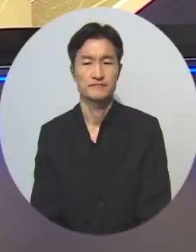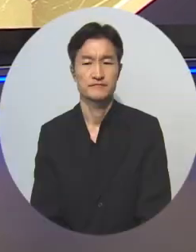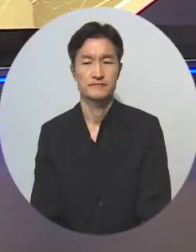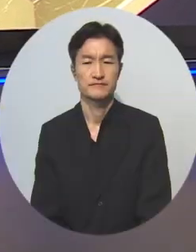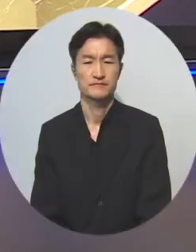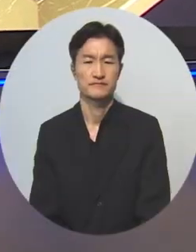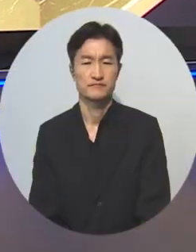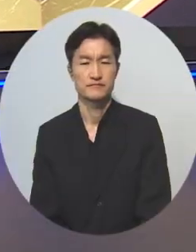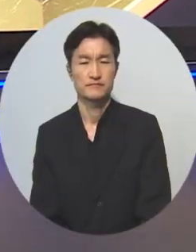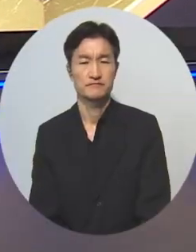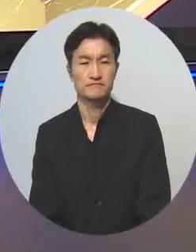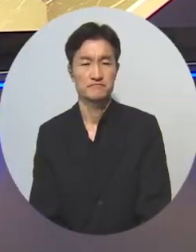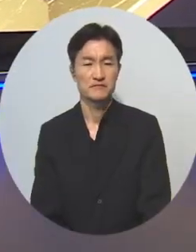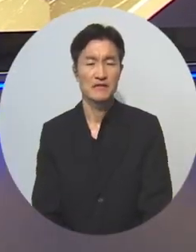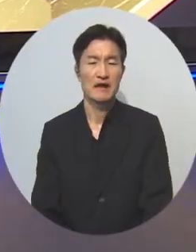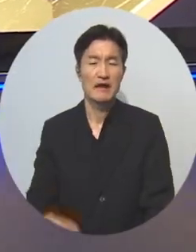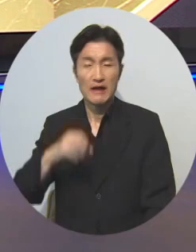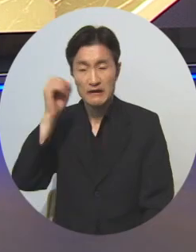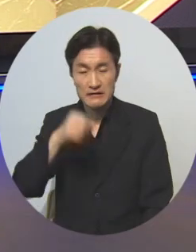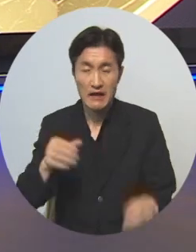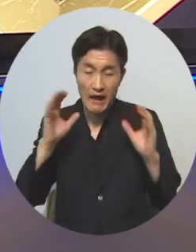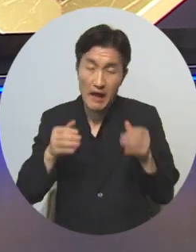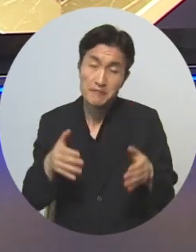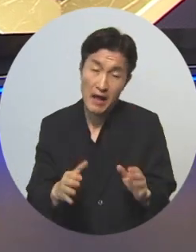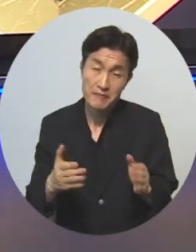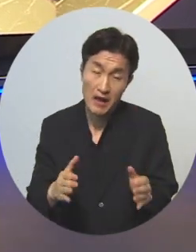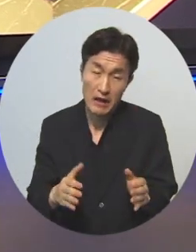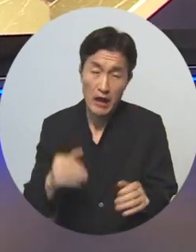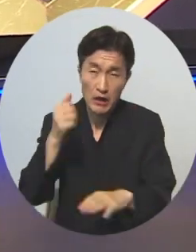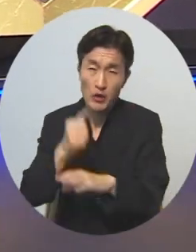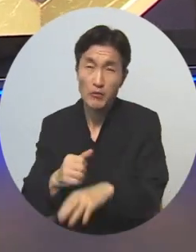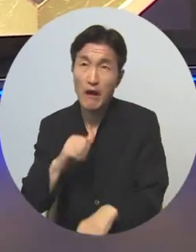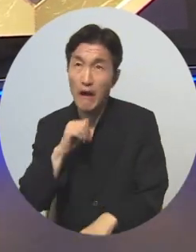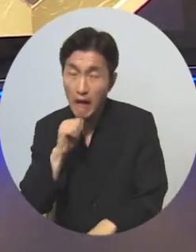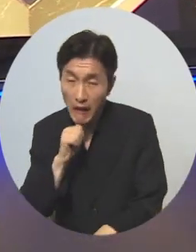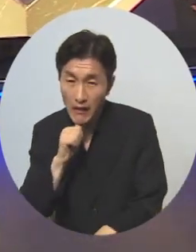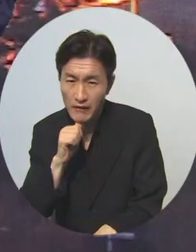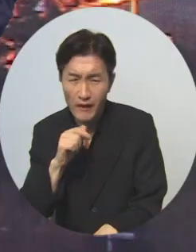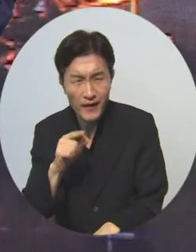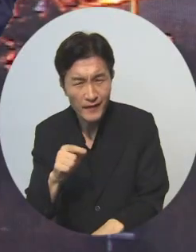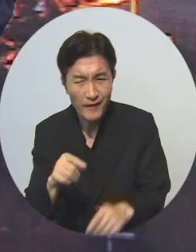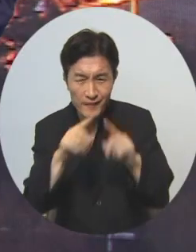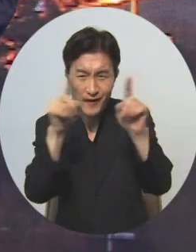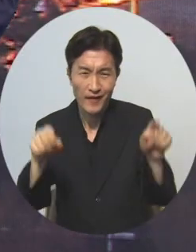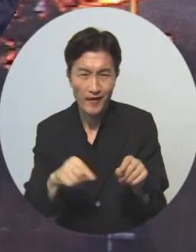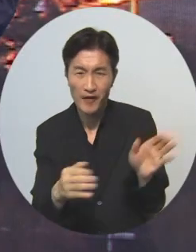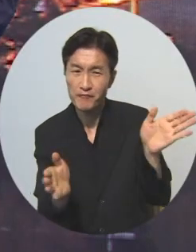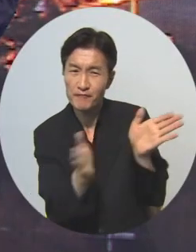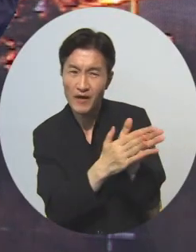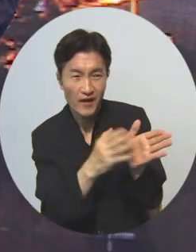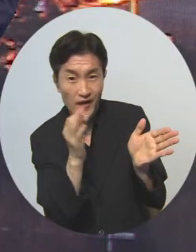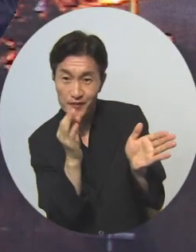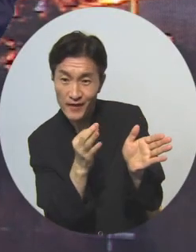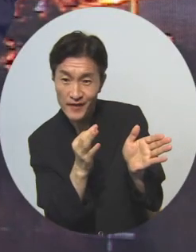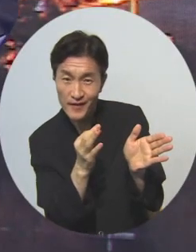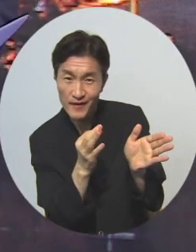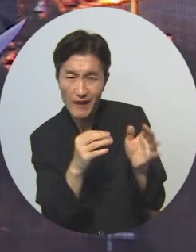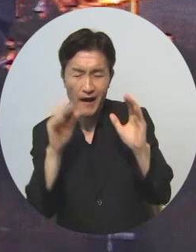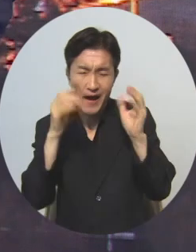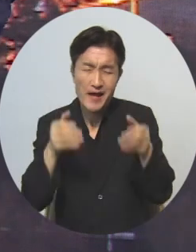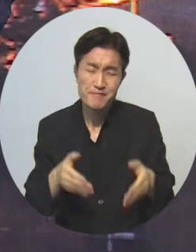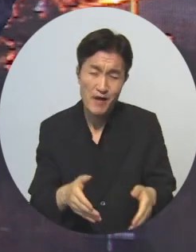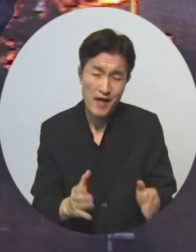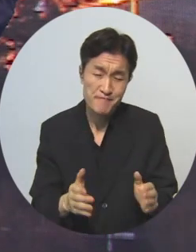덮어놓고 타보면 거지꼴을 못면한다 혹시 이런 표 들어보셨습니까 아이를 많이 낳으면